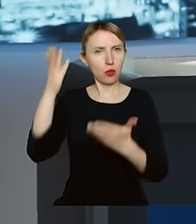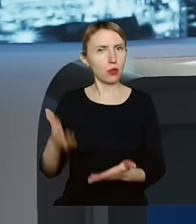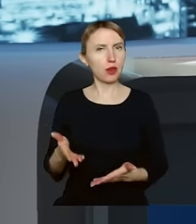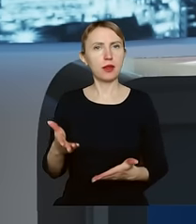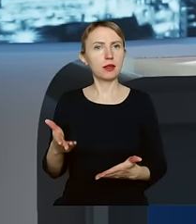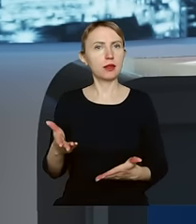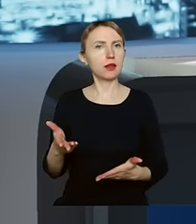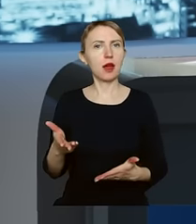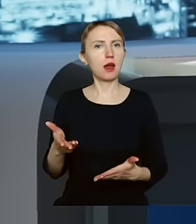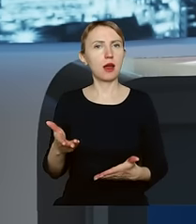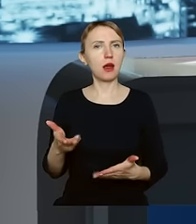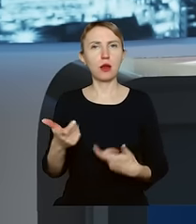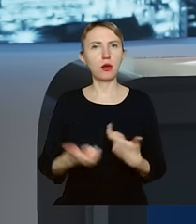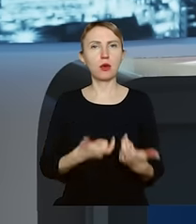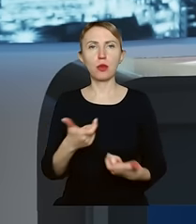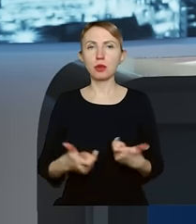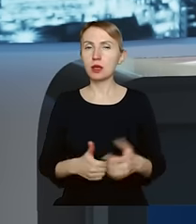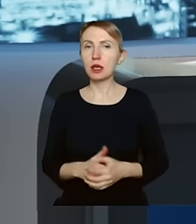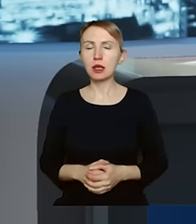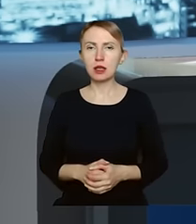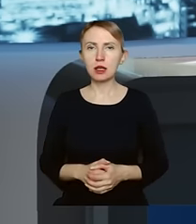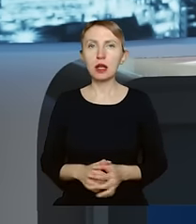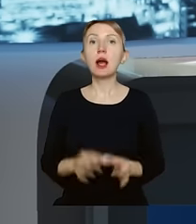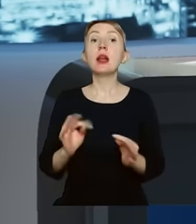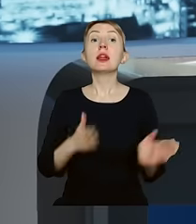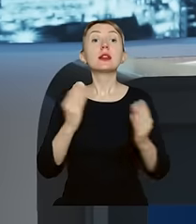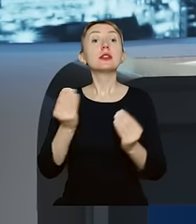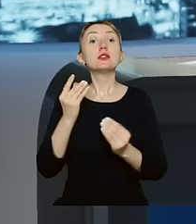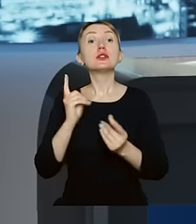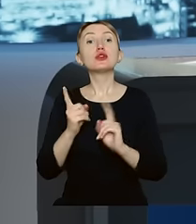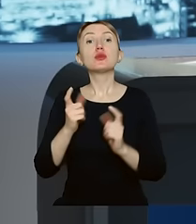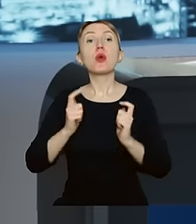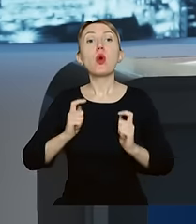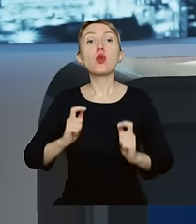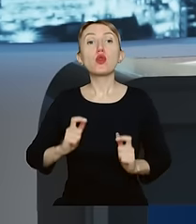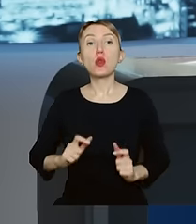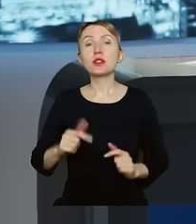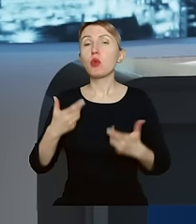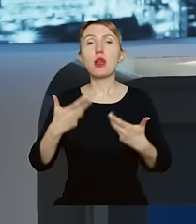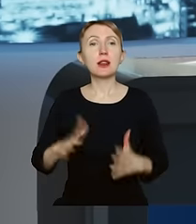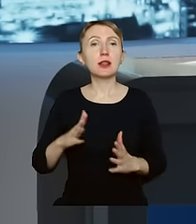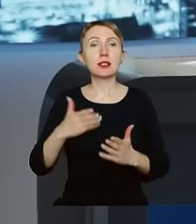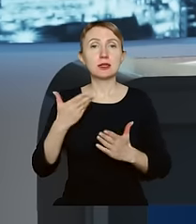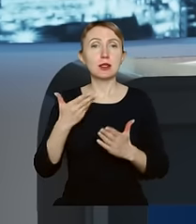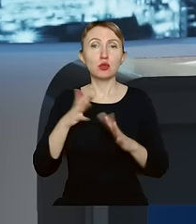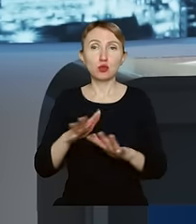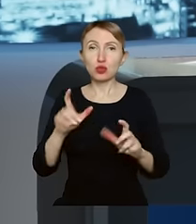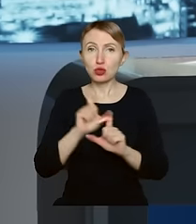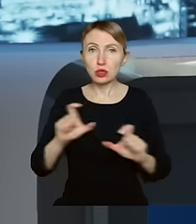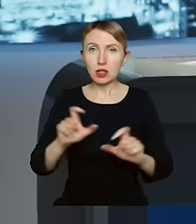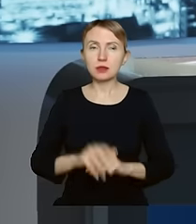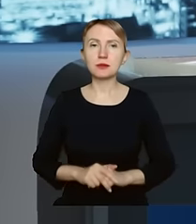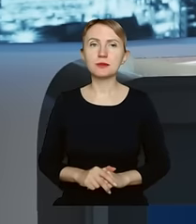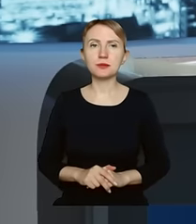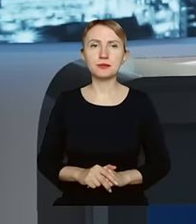To co ta kobieta po prostu wyprawia. A teraz przejdę jeszcze szybciutko do rolnictwa, bo nie chcę zabierać panu za dużo czasu, bo może ktoś się też będzie czekał,